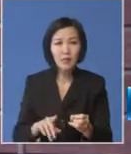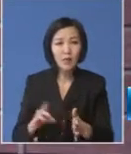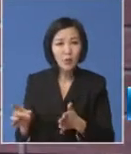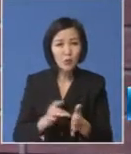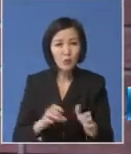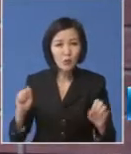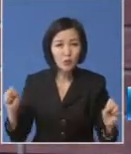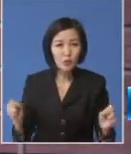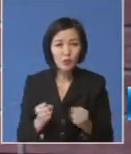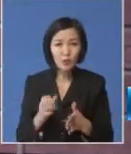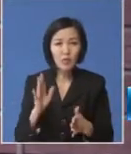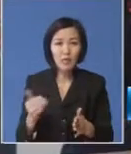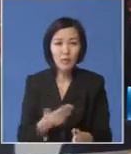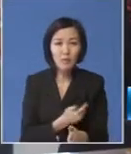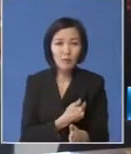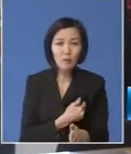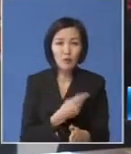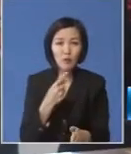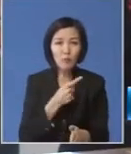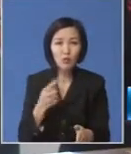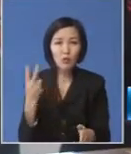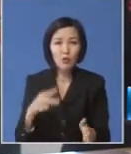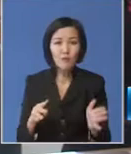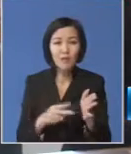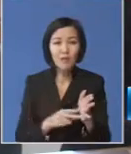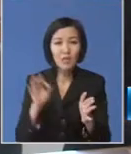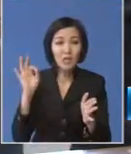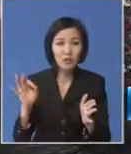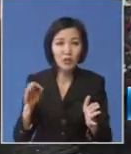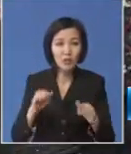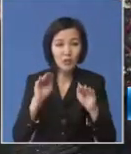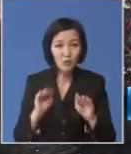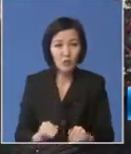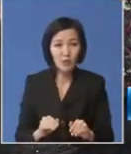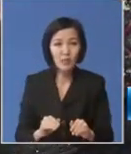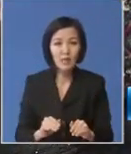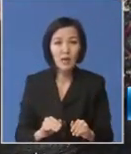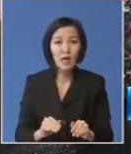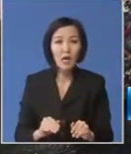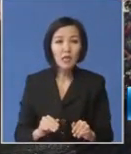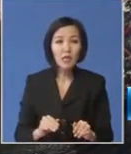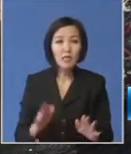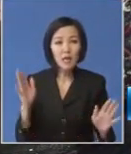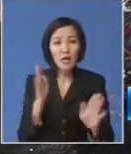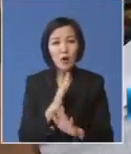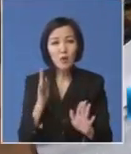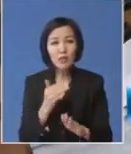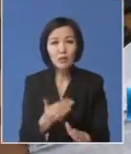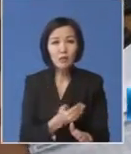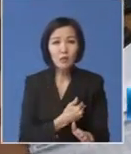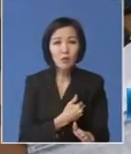Ауа температурасы кей жерлерде минус 27 градусқа дейін төмендейді. Синоптиктердің мәліметінше, мұндай ауа температурасы соңғы